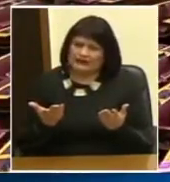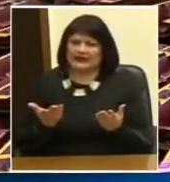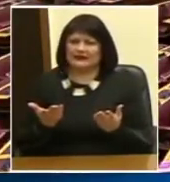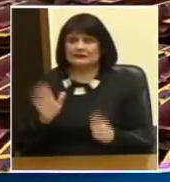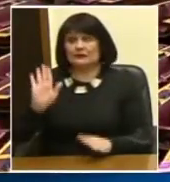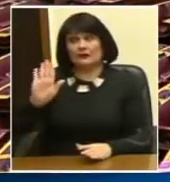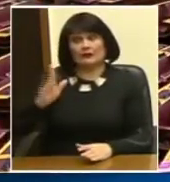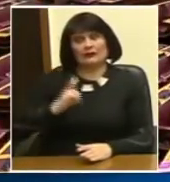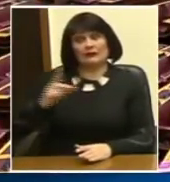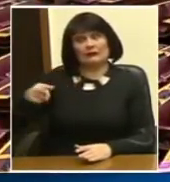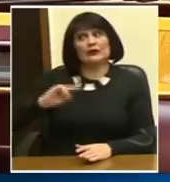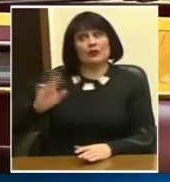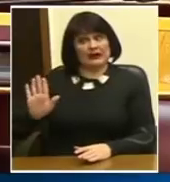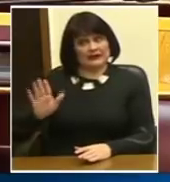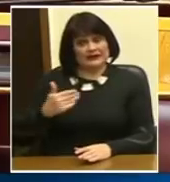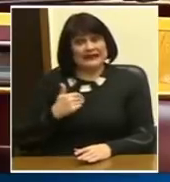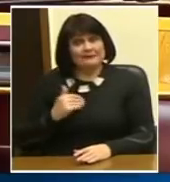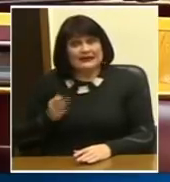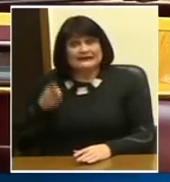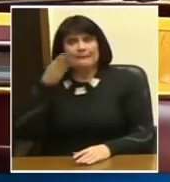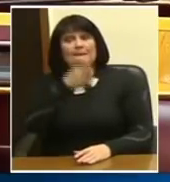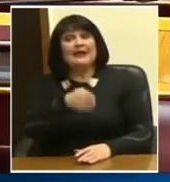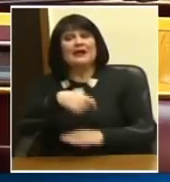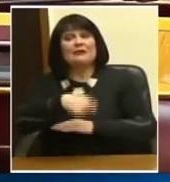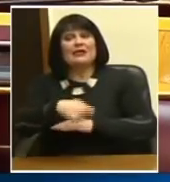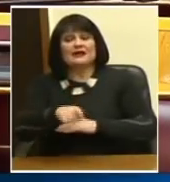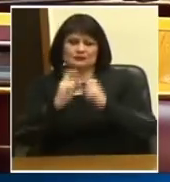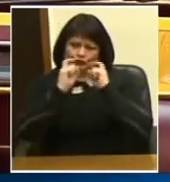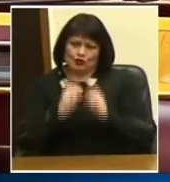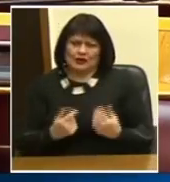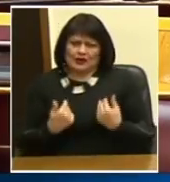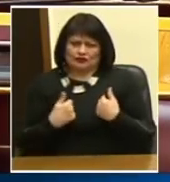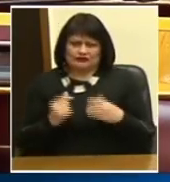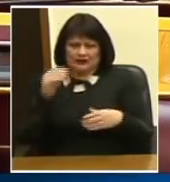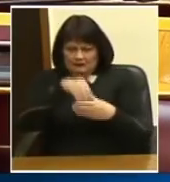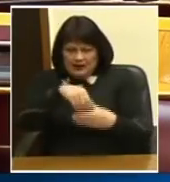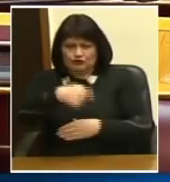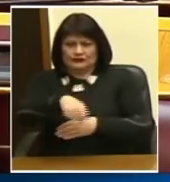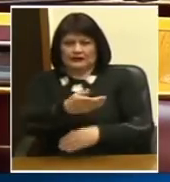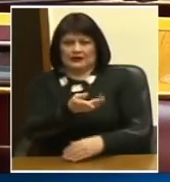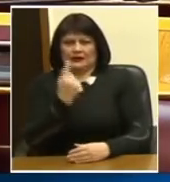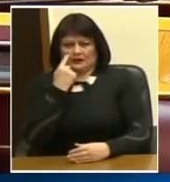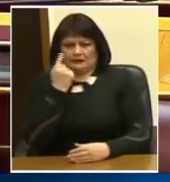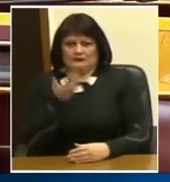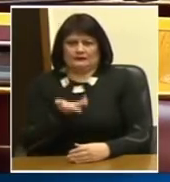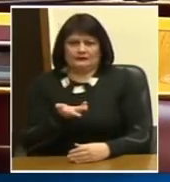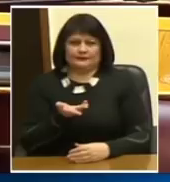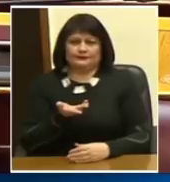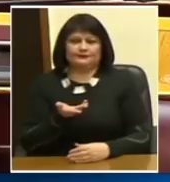η παρουσία μας, την οποία θεωρώ υποχρέωσή μας, ως